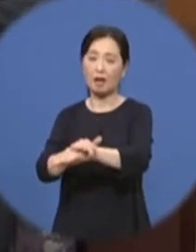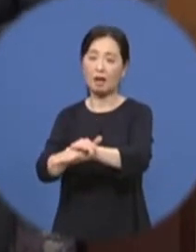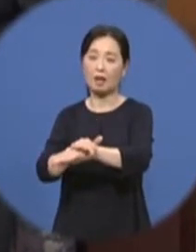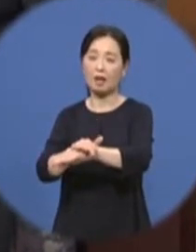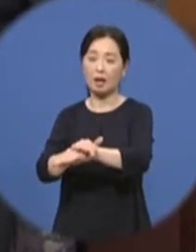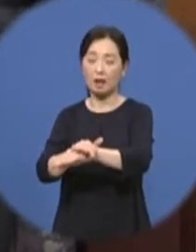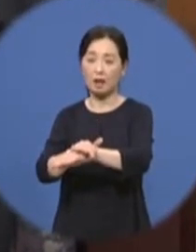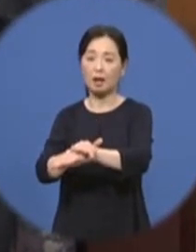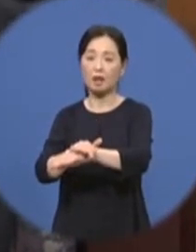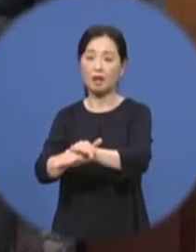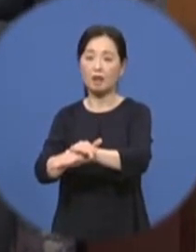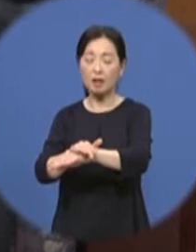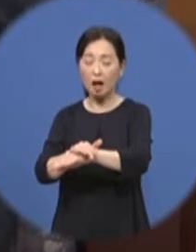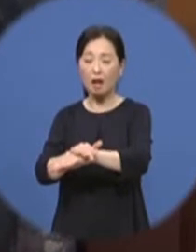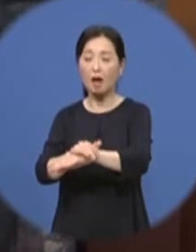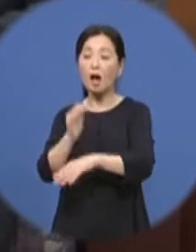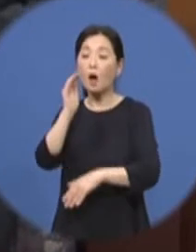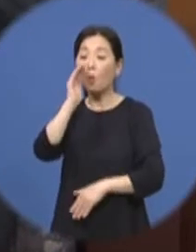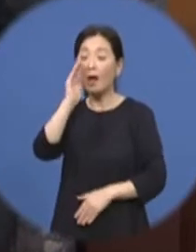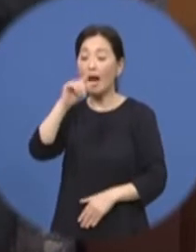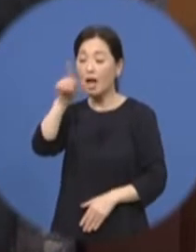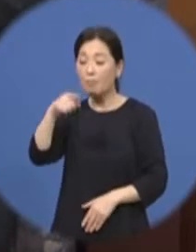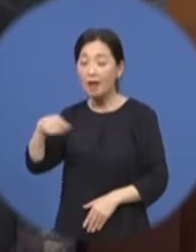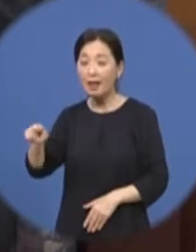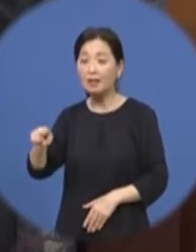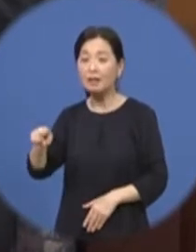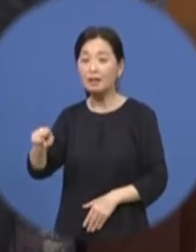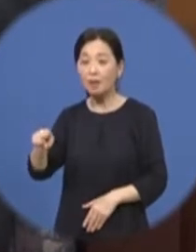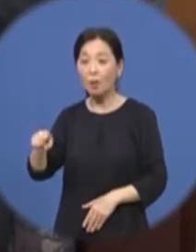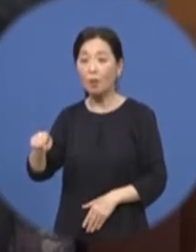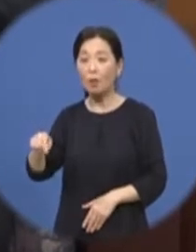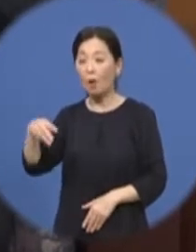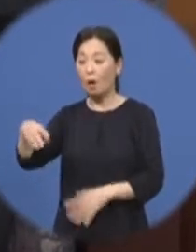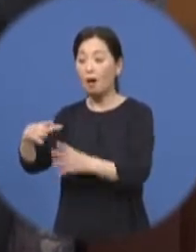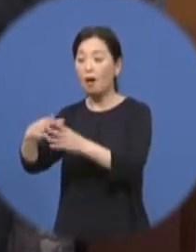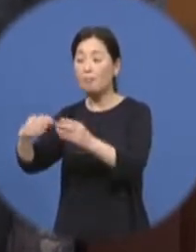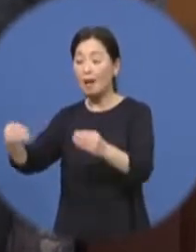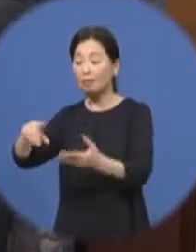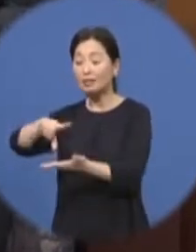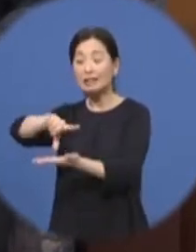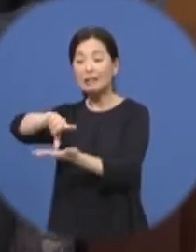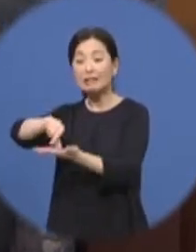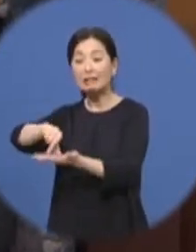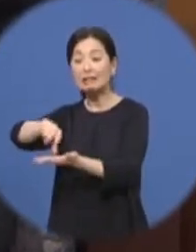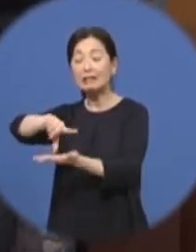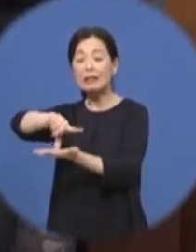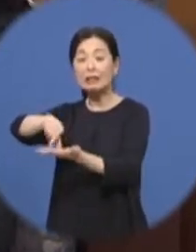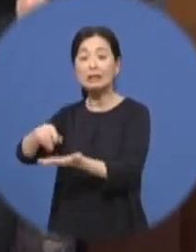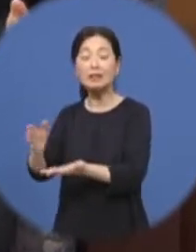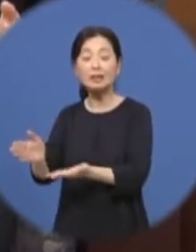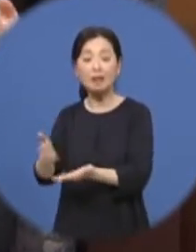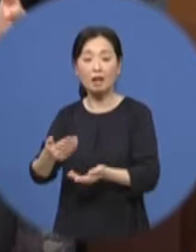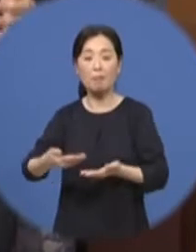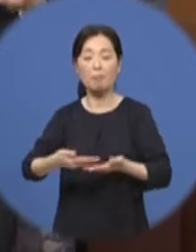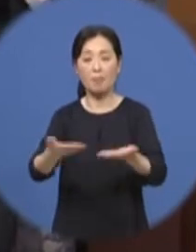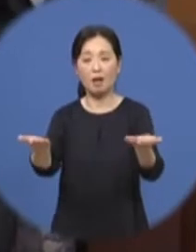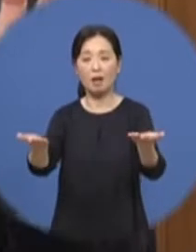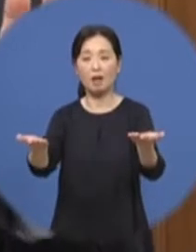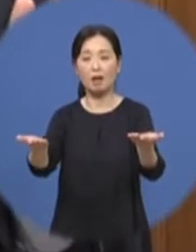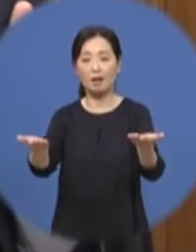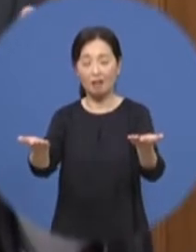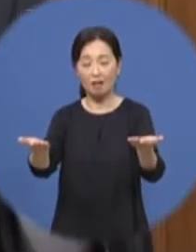ういったなんですが和歌山県の紀美野町の真国しかね真国発ですけどそういうところ